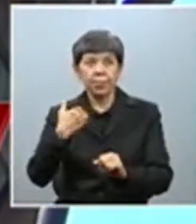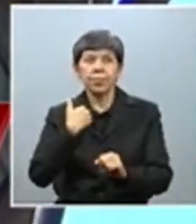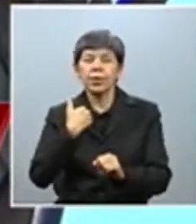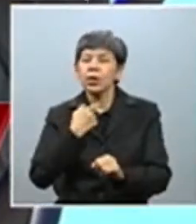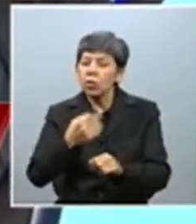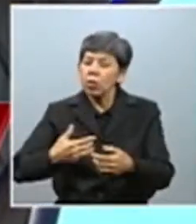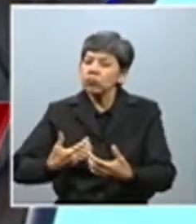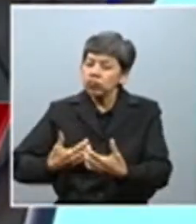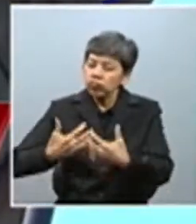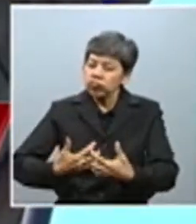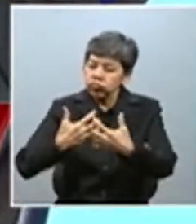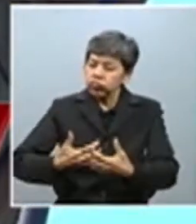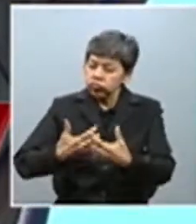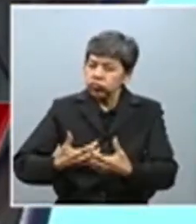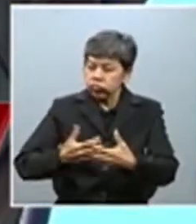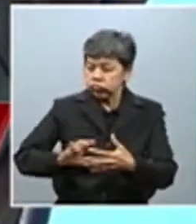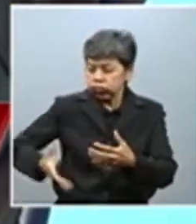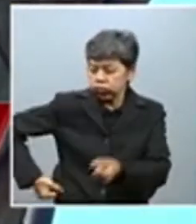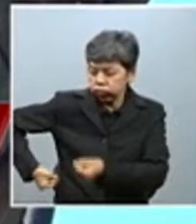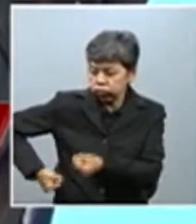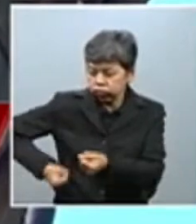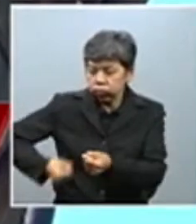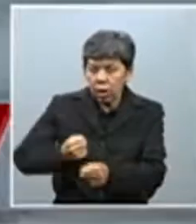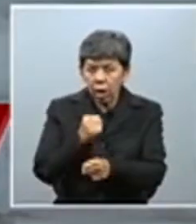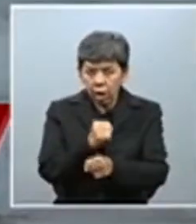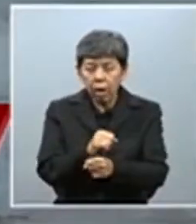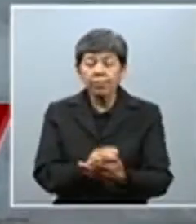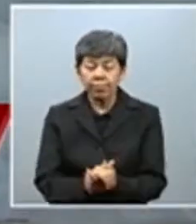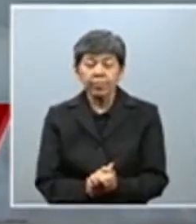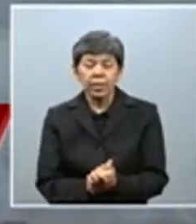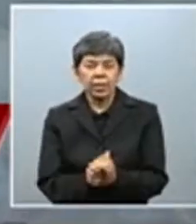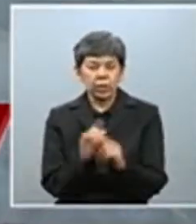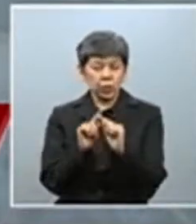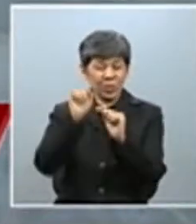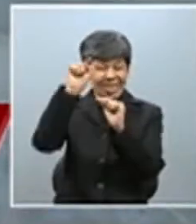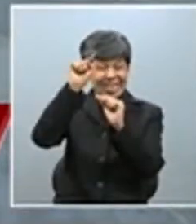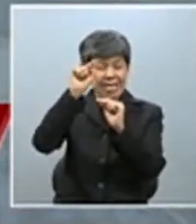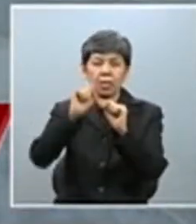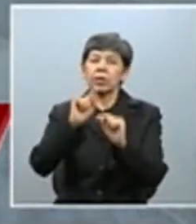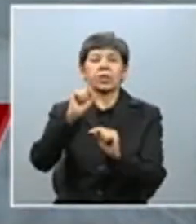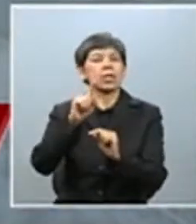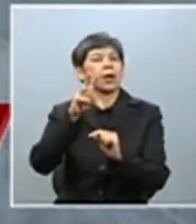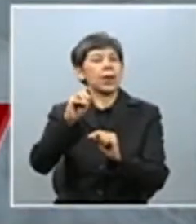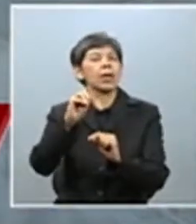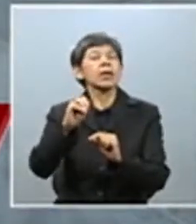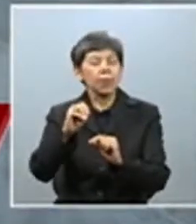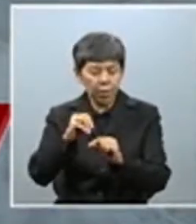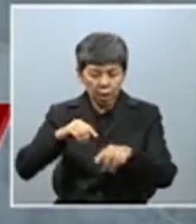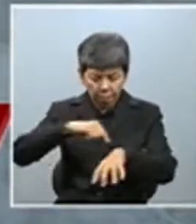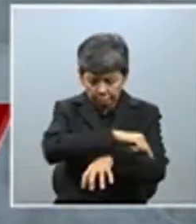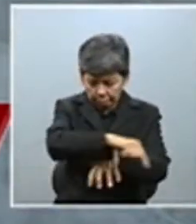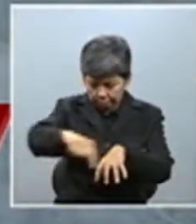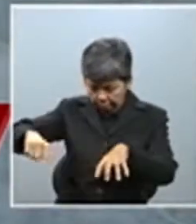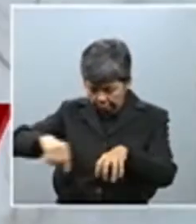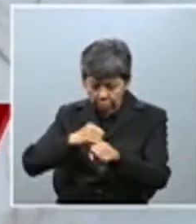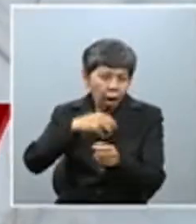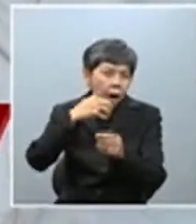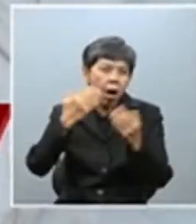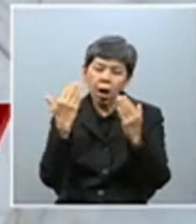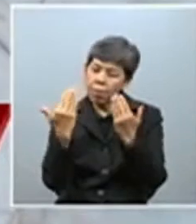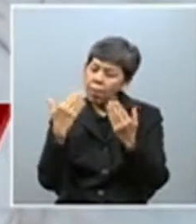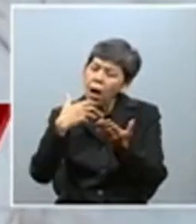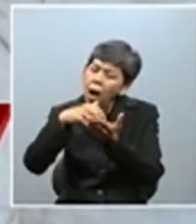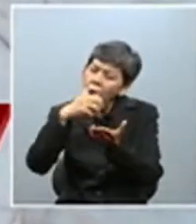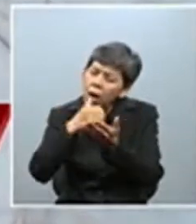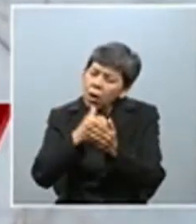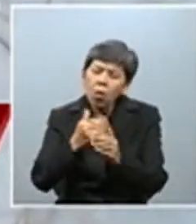องยนต์ต่อกับใบบัตรเรือหางยาวอยู่บนยอดสุดยาวประมาณ1เมตรนะคะแล้วโดยรอบก็จะมีการบอกเล่าประวัติความเป็นมา